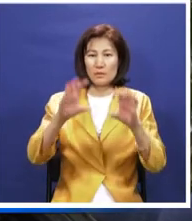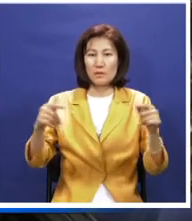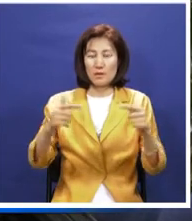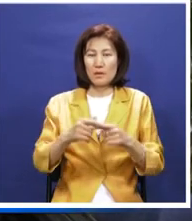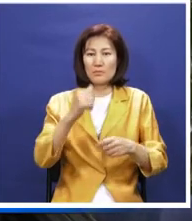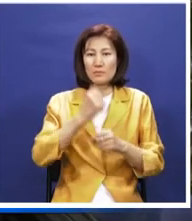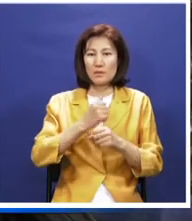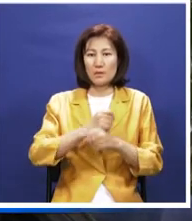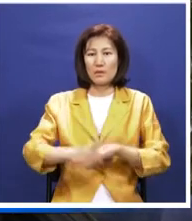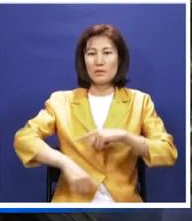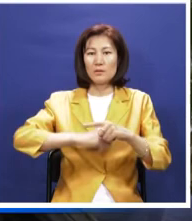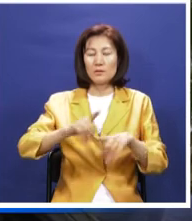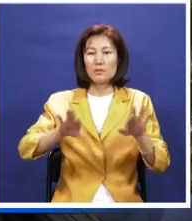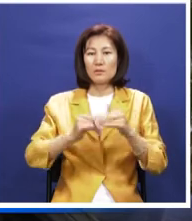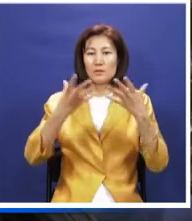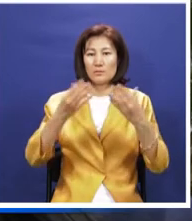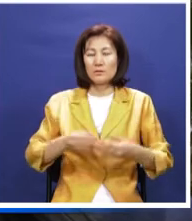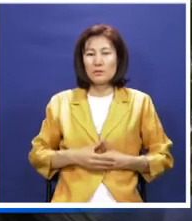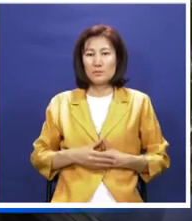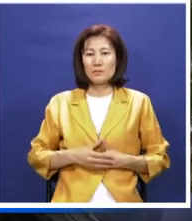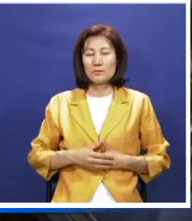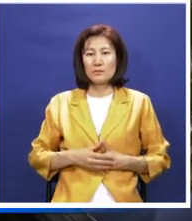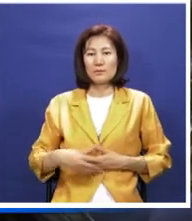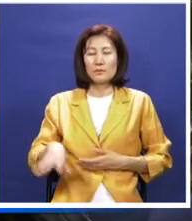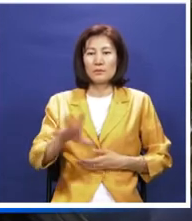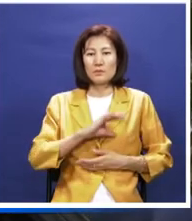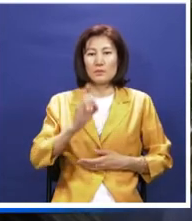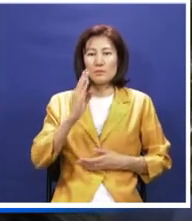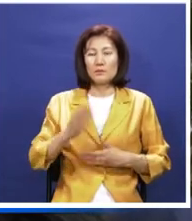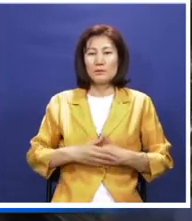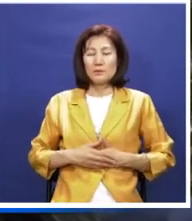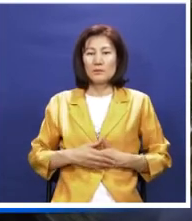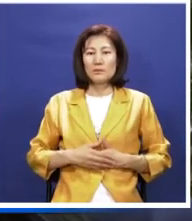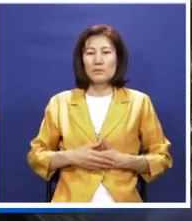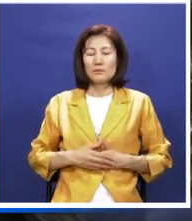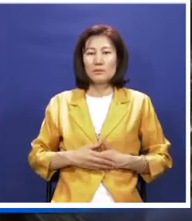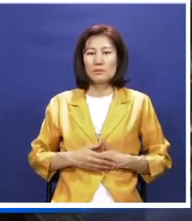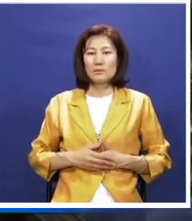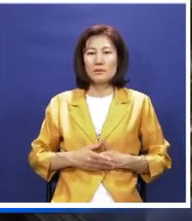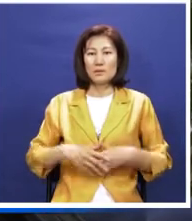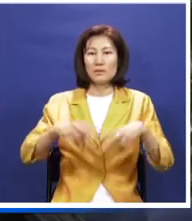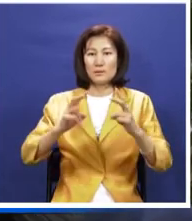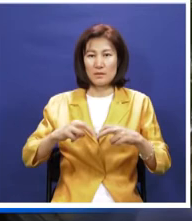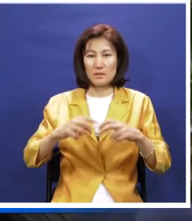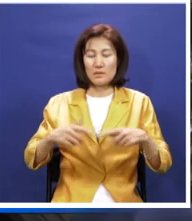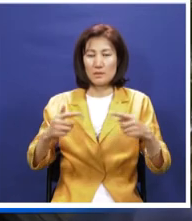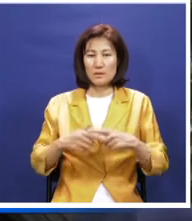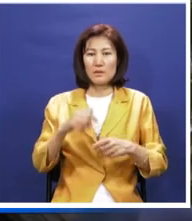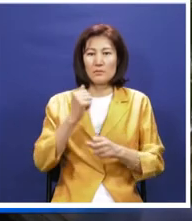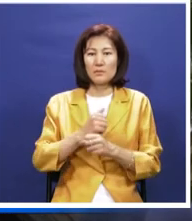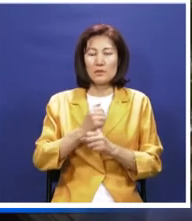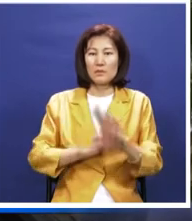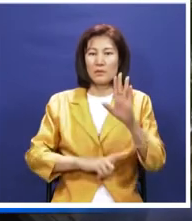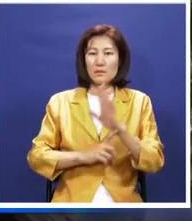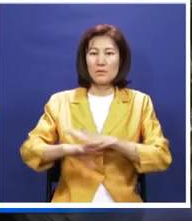кәсіпкерлік кодексіне сәйкес, қазір Шымкент қаласының филиалын Қазтрансгаз аймаққа қатысты тиісті тергеп-тексеру жүргіземіз. Егерде